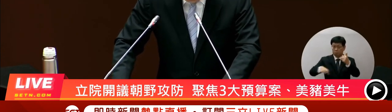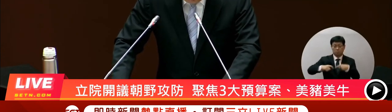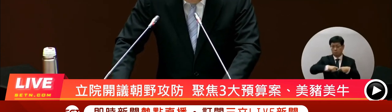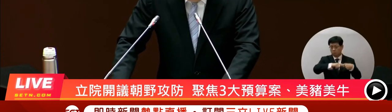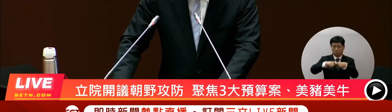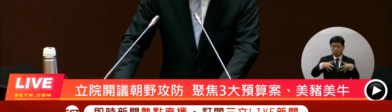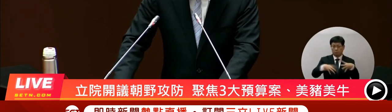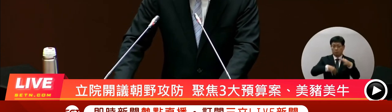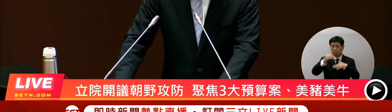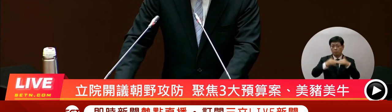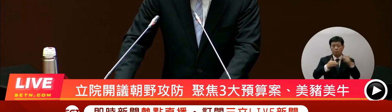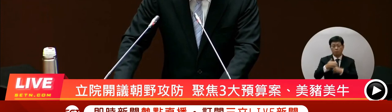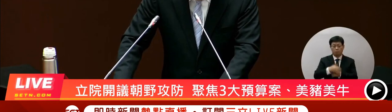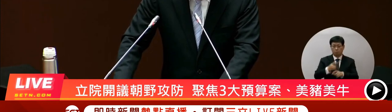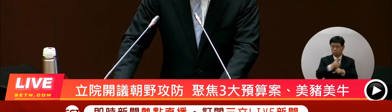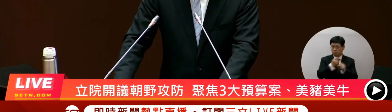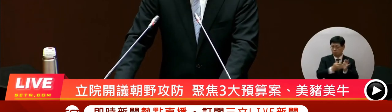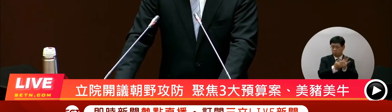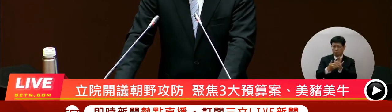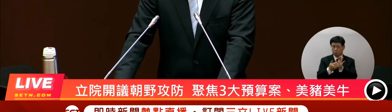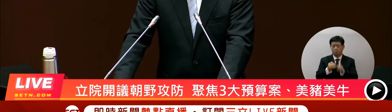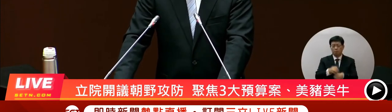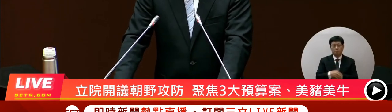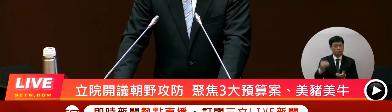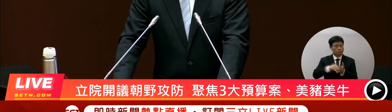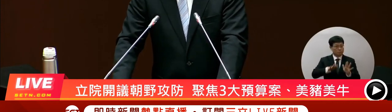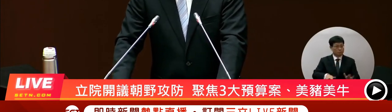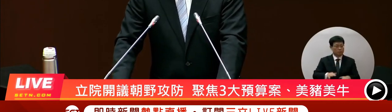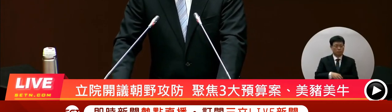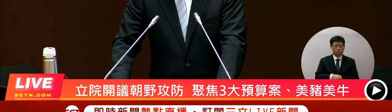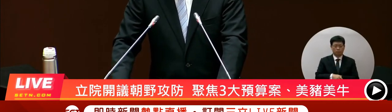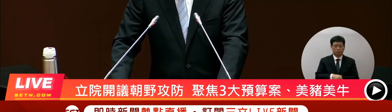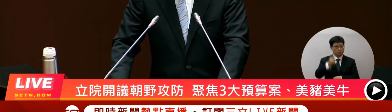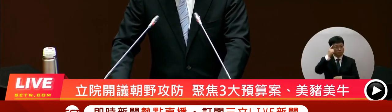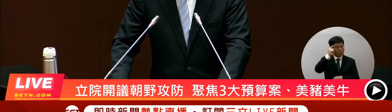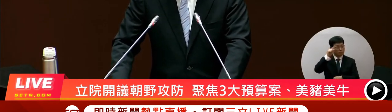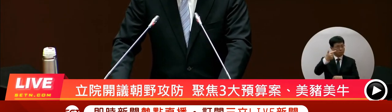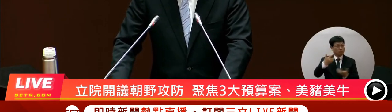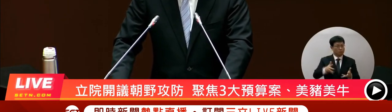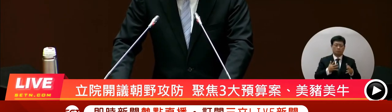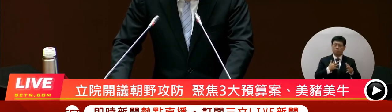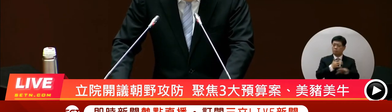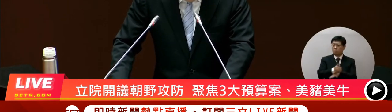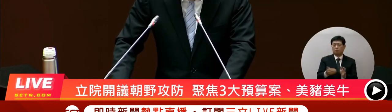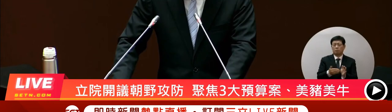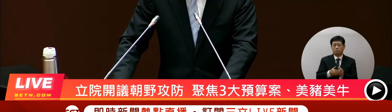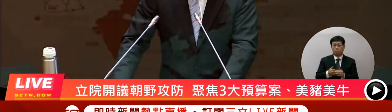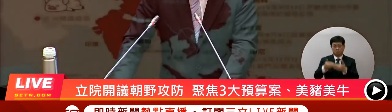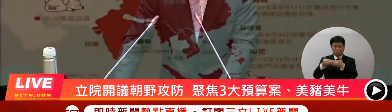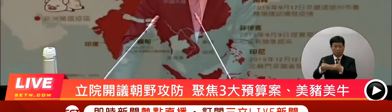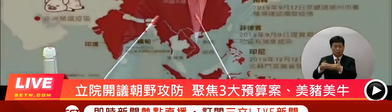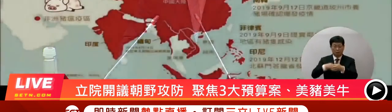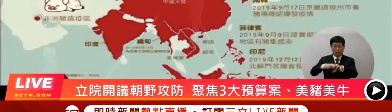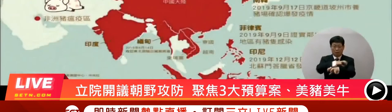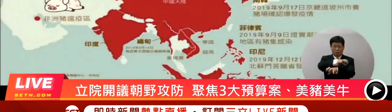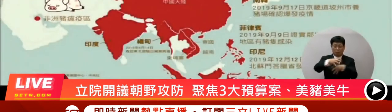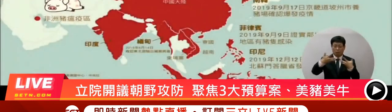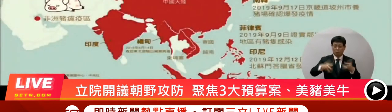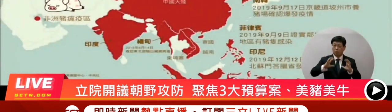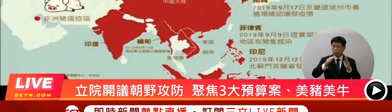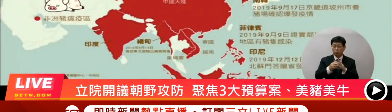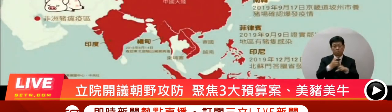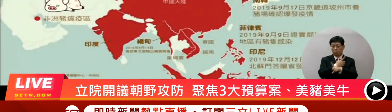作全面防堵。至今600多天过去了，中国周边的国家